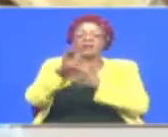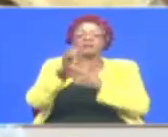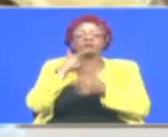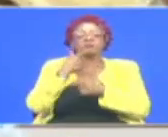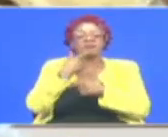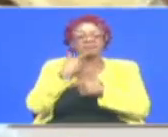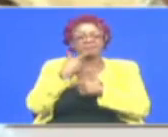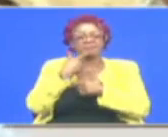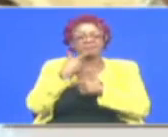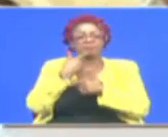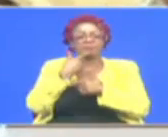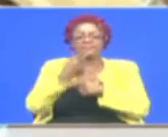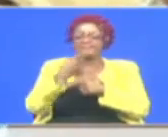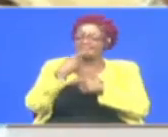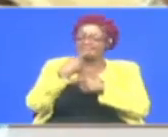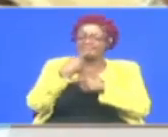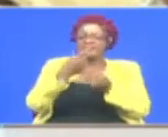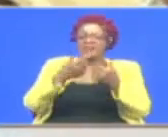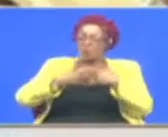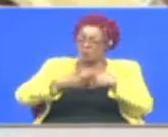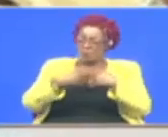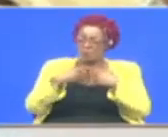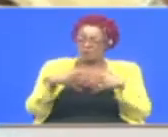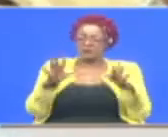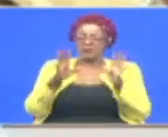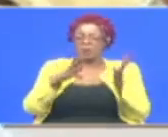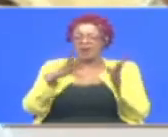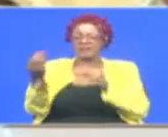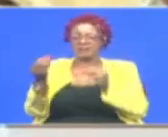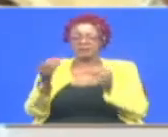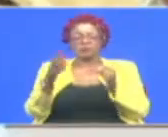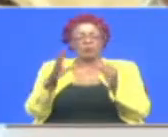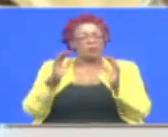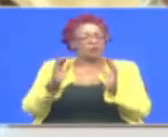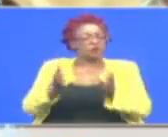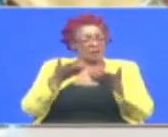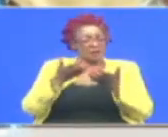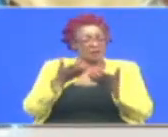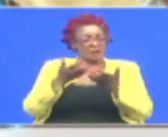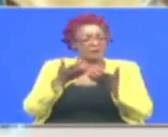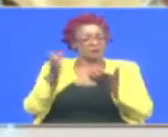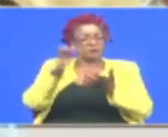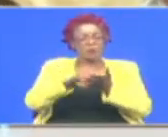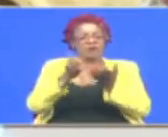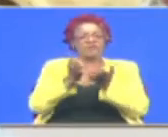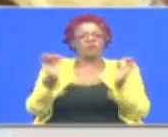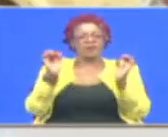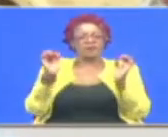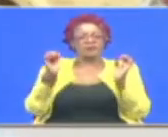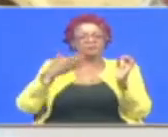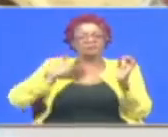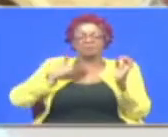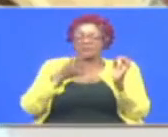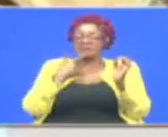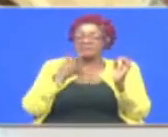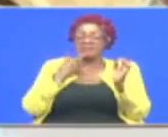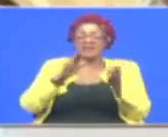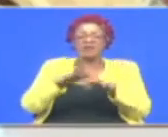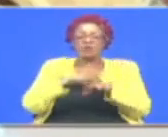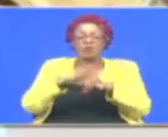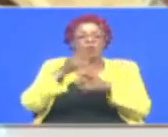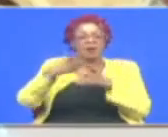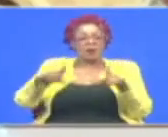wacha waende watoe wanifungue. Asa kitaka kuniambia na Kirua Kikuyu,